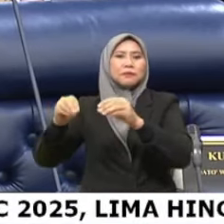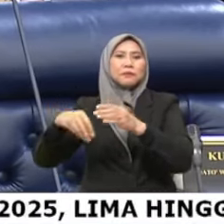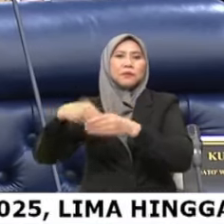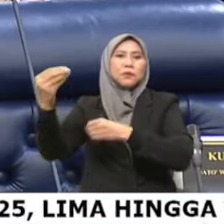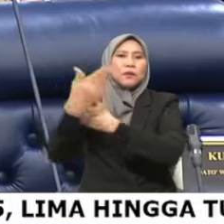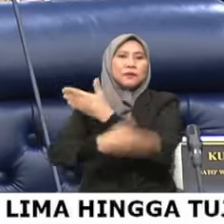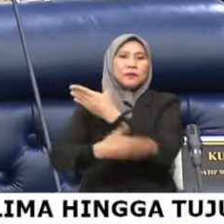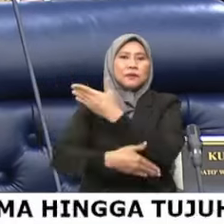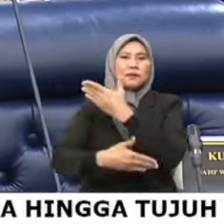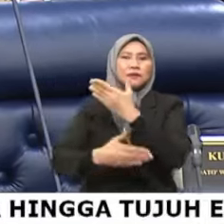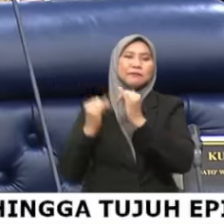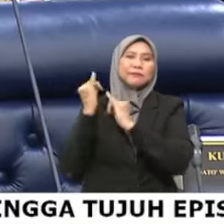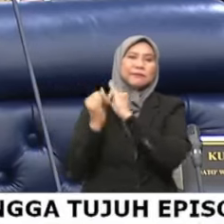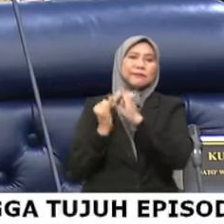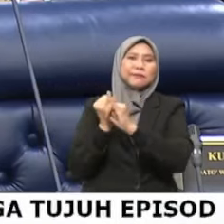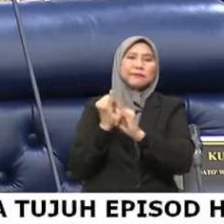antarabangsa.